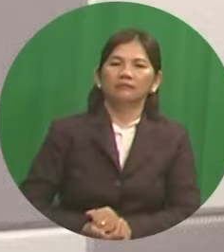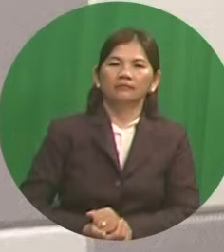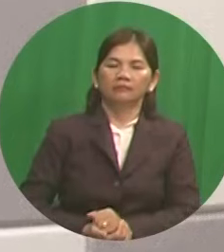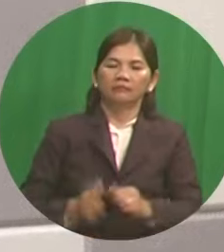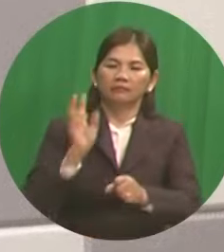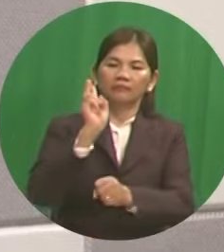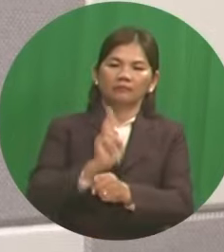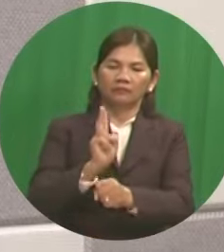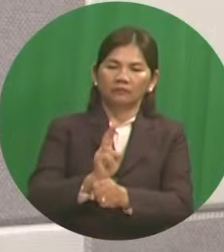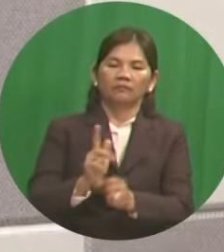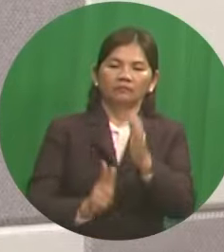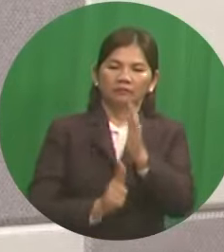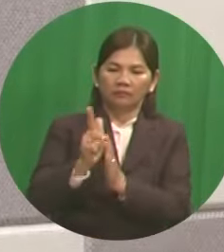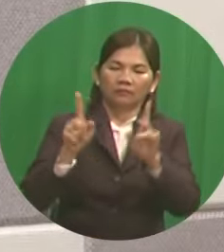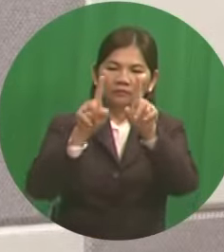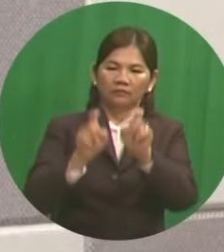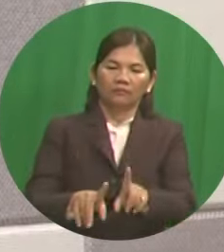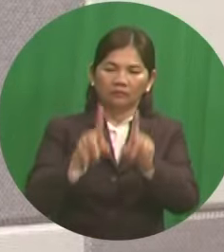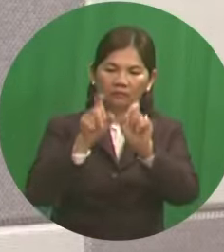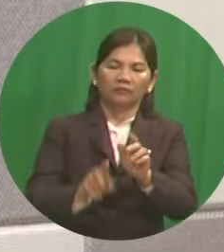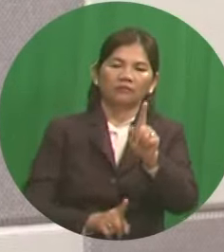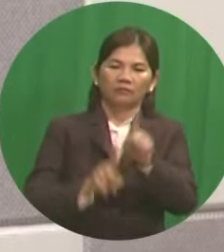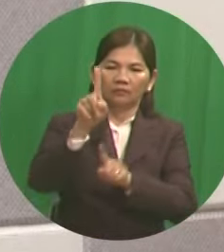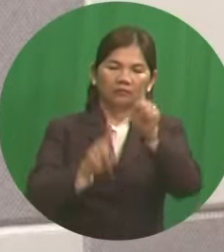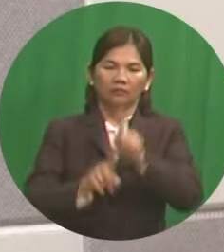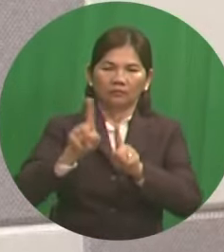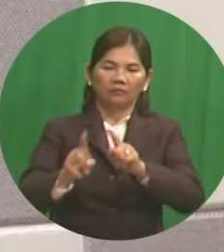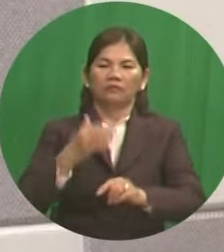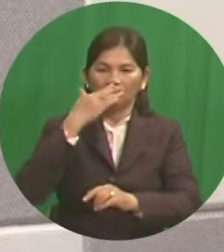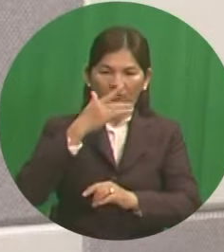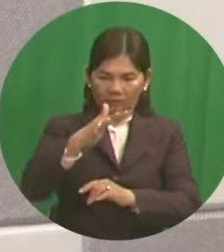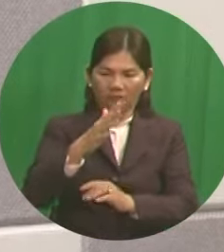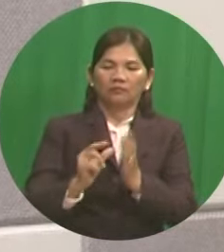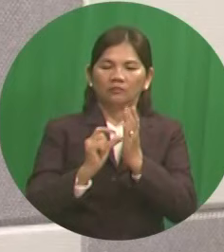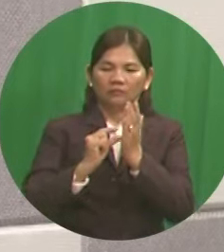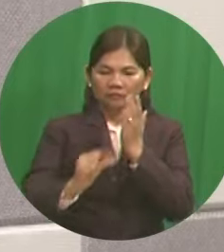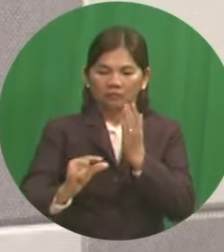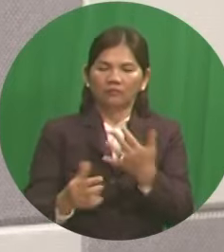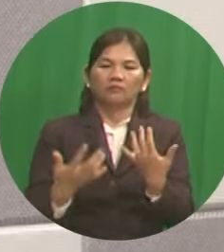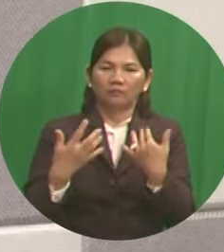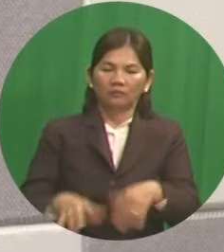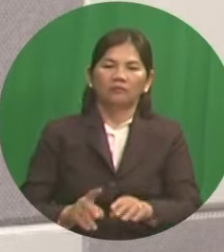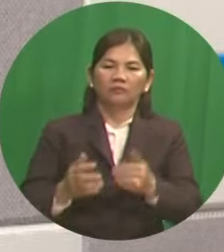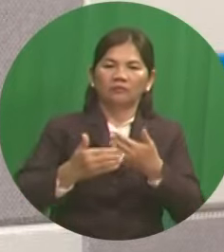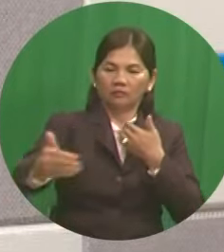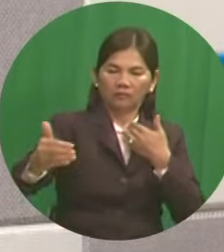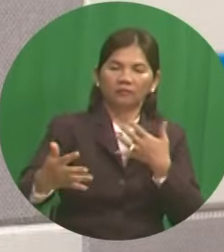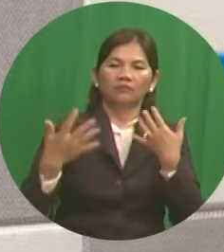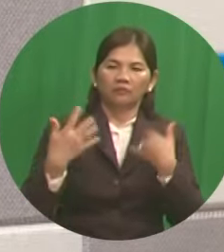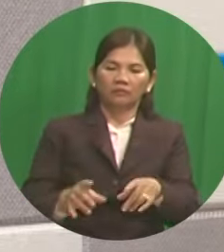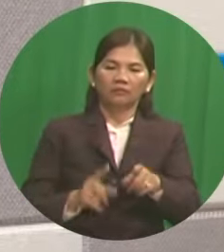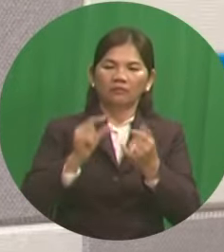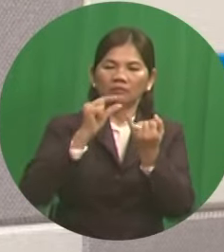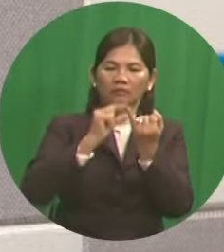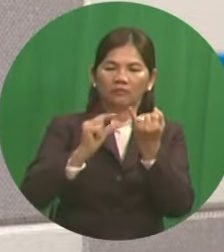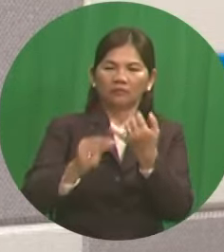ជាធម្មតាកូរ៉េខាងជើងបាញ់សាក់ល្បងកាំជ្រួចឆ្ពោះទៅកាន់ដែនទឹកភាគខាងកើតរបស់ខ្លួនប៉ុន្តែចម្ងាយហោះហើររបស់មីស៊ីលទី